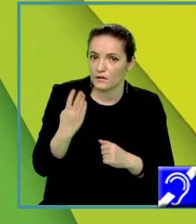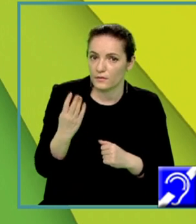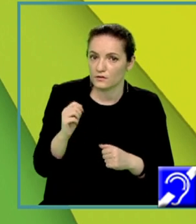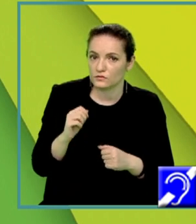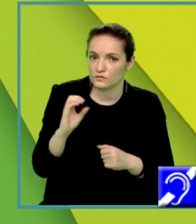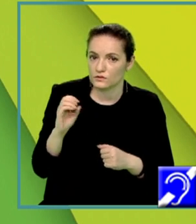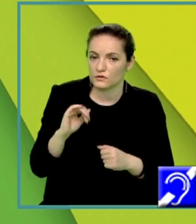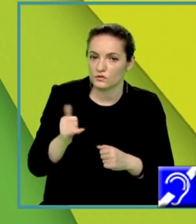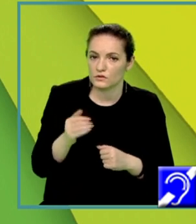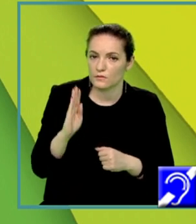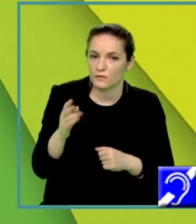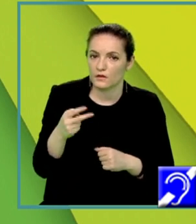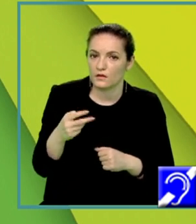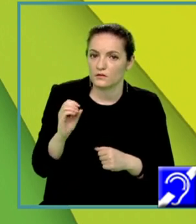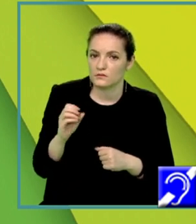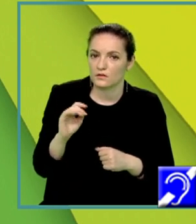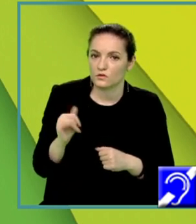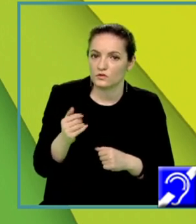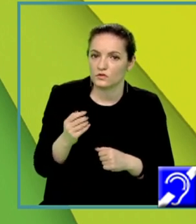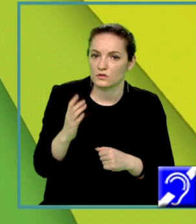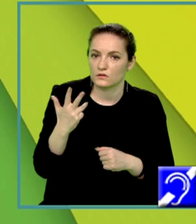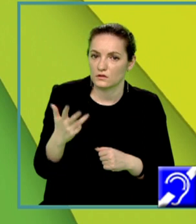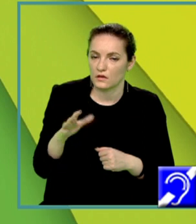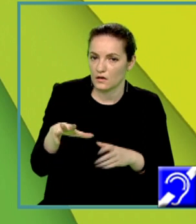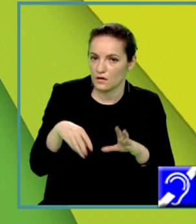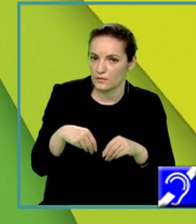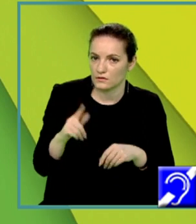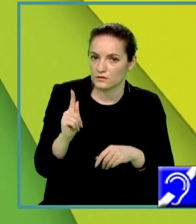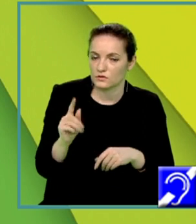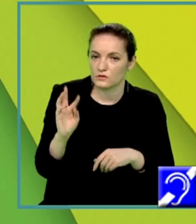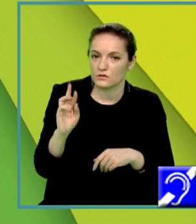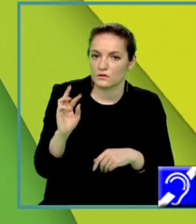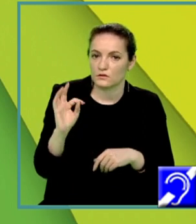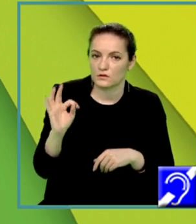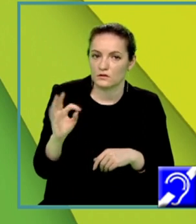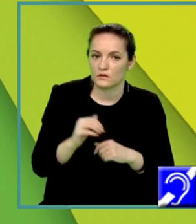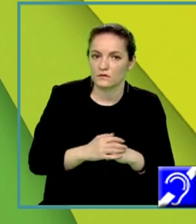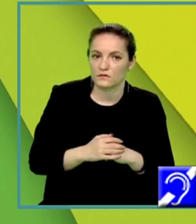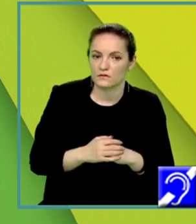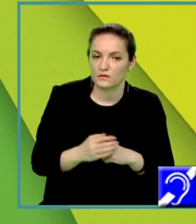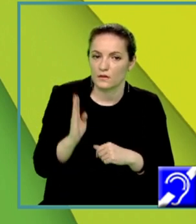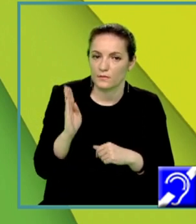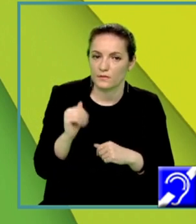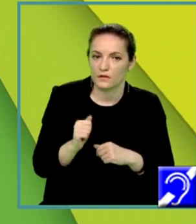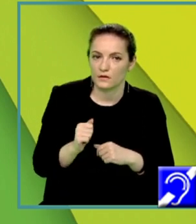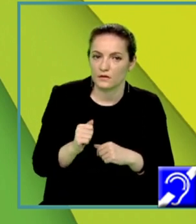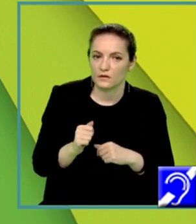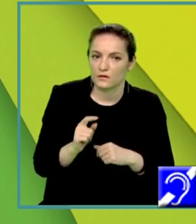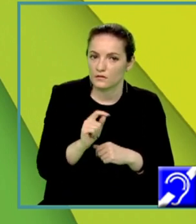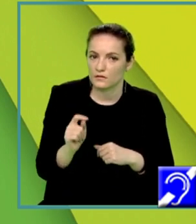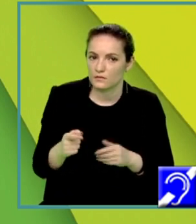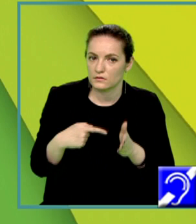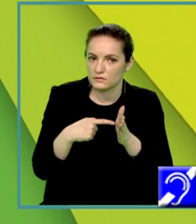și B mare de coordonate 0 și 3 aparțin graficului funcției. La punctul B să reprezentăm